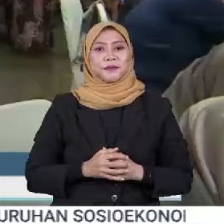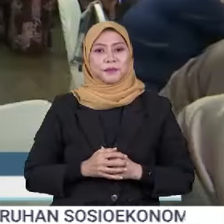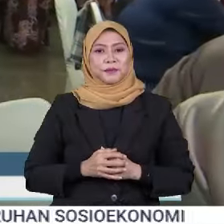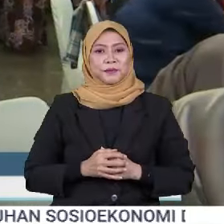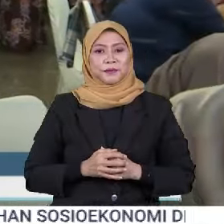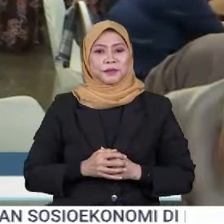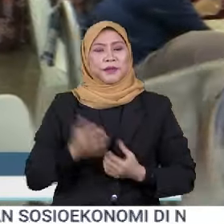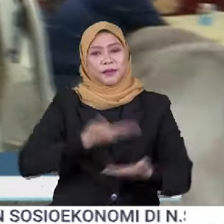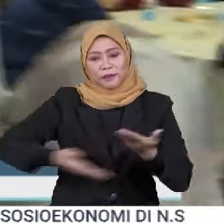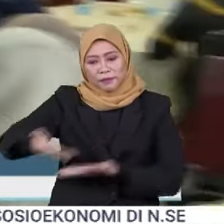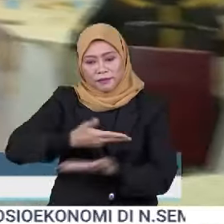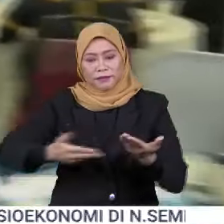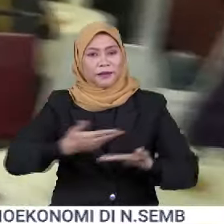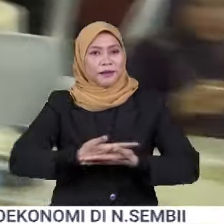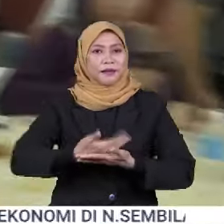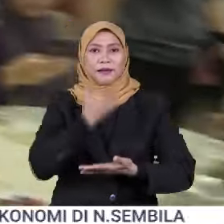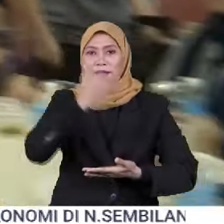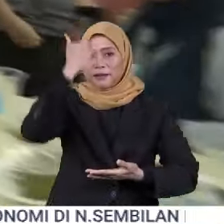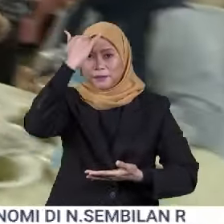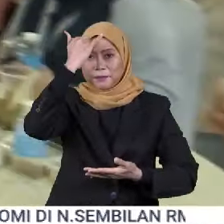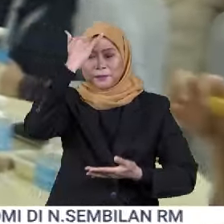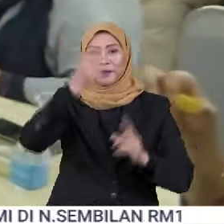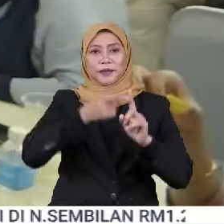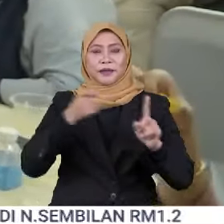menyantuni anak-anak yatim daripada